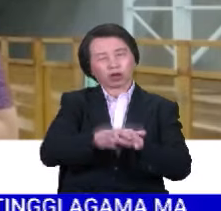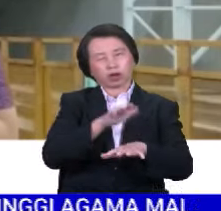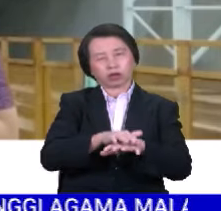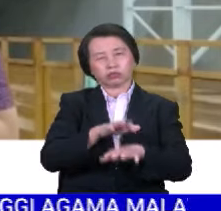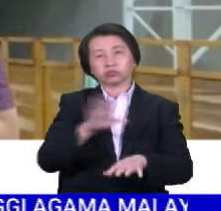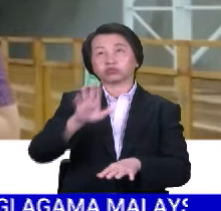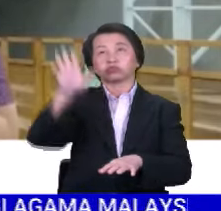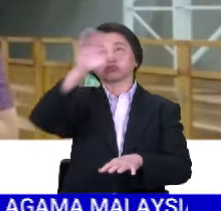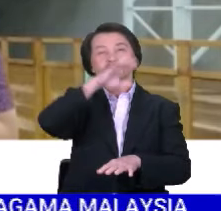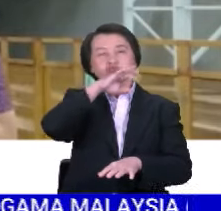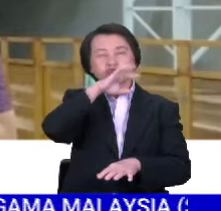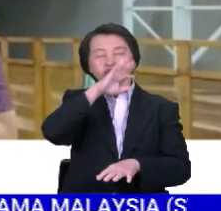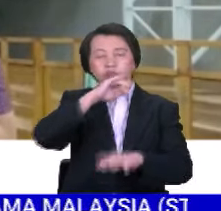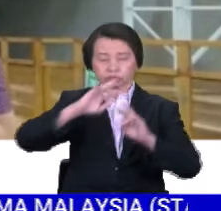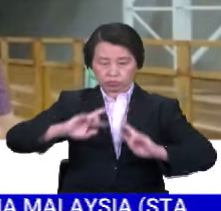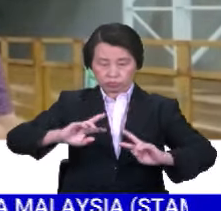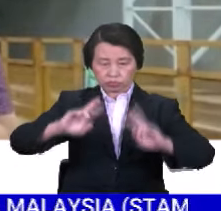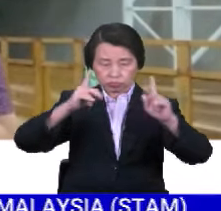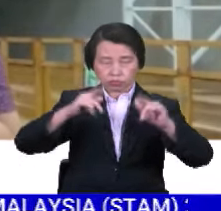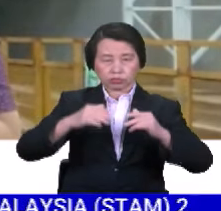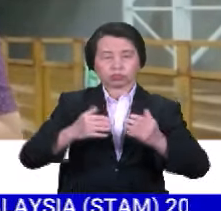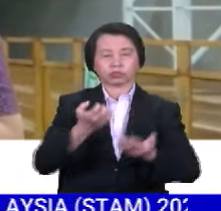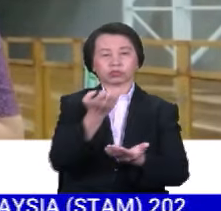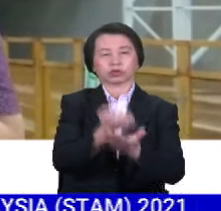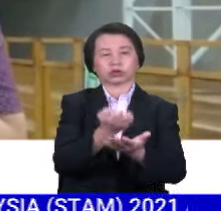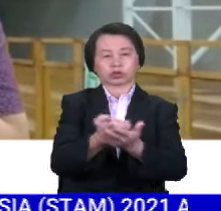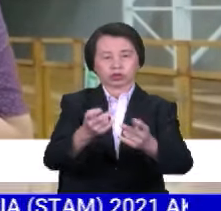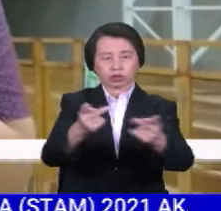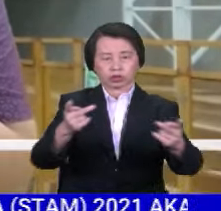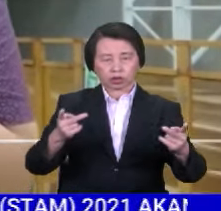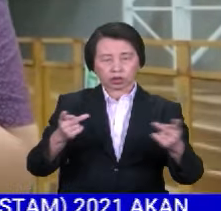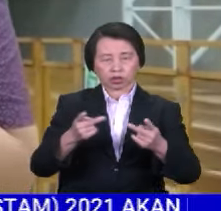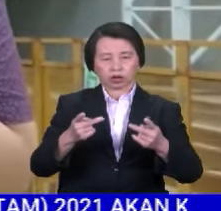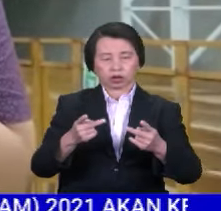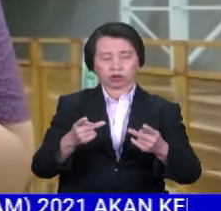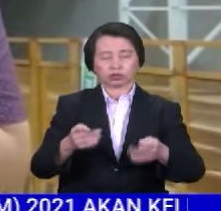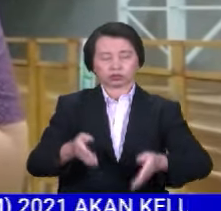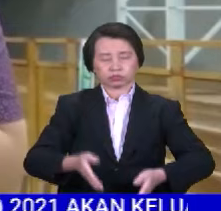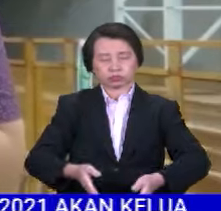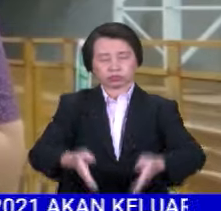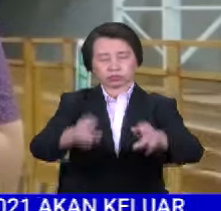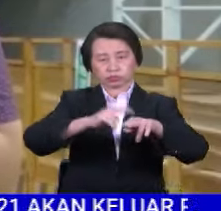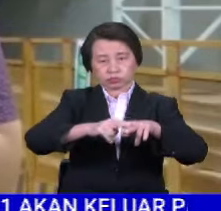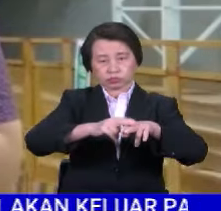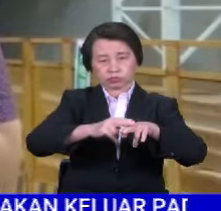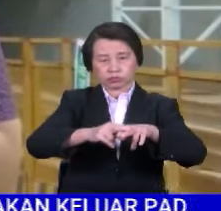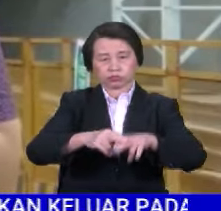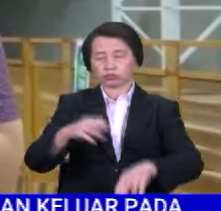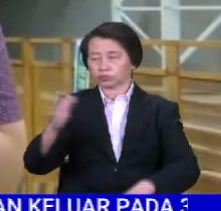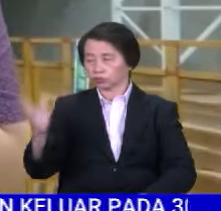pencemaran dan meningkatkan taraf ekonomi kawasan setempat sepanjang jajarannya. Jabatan Robert, RTM.